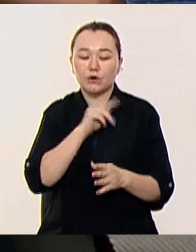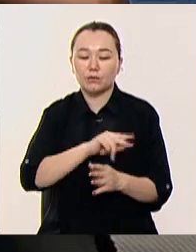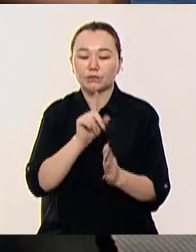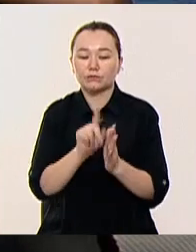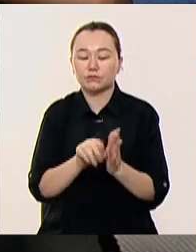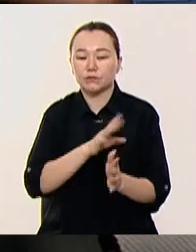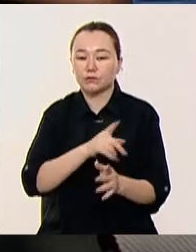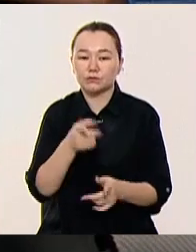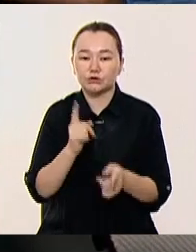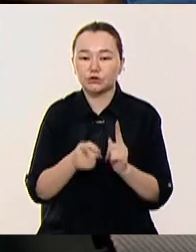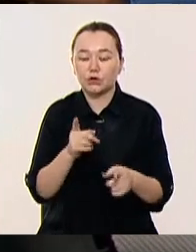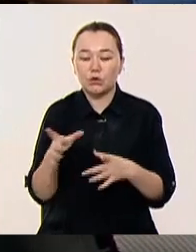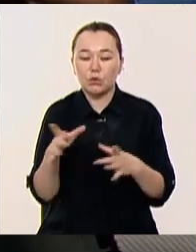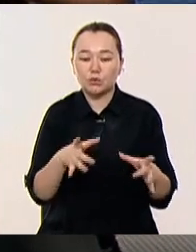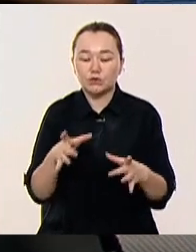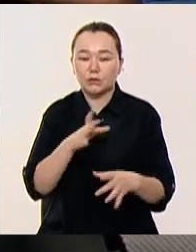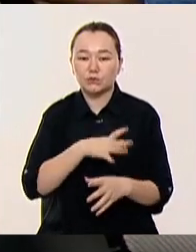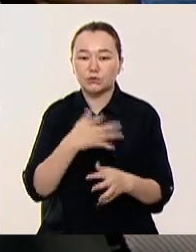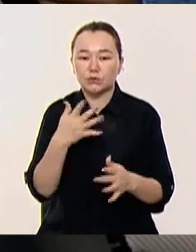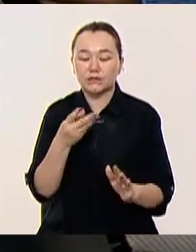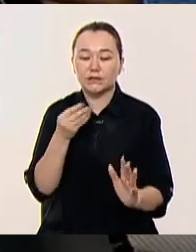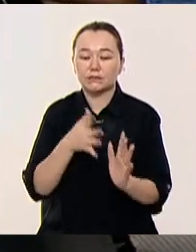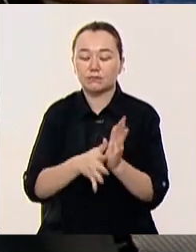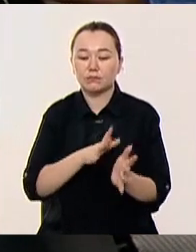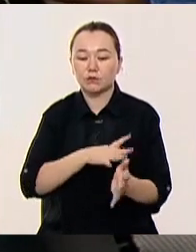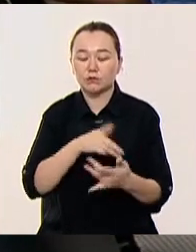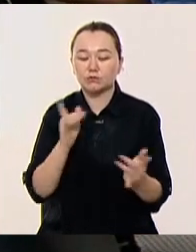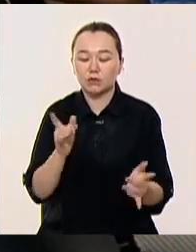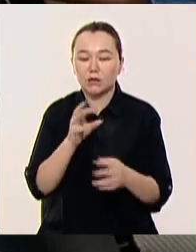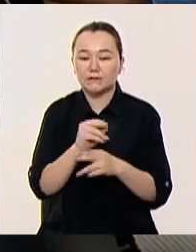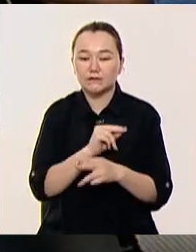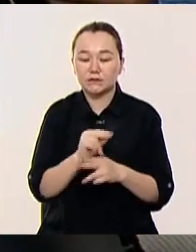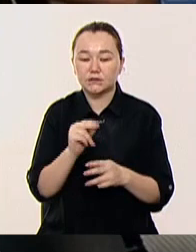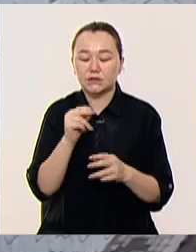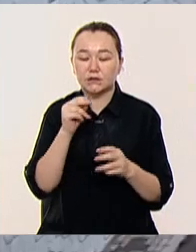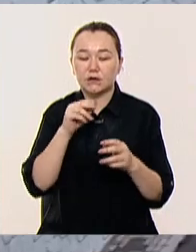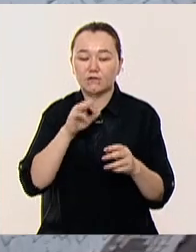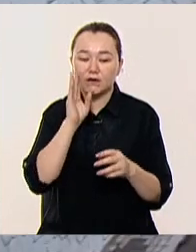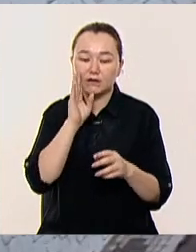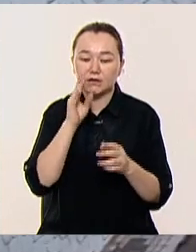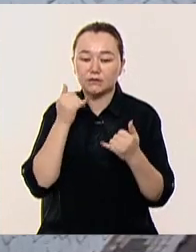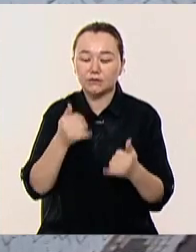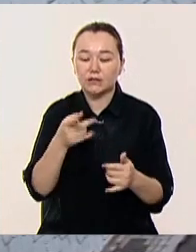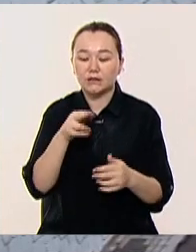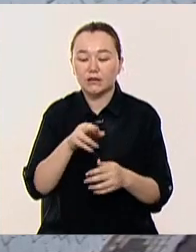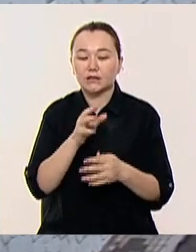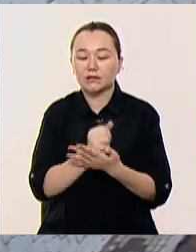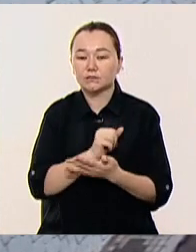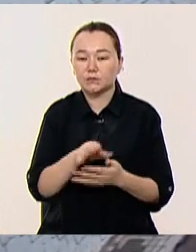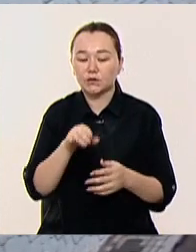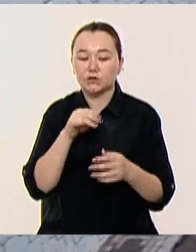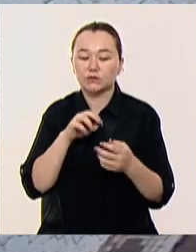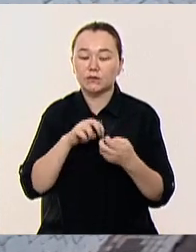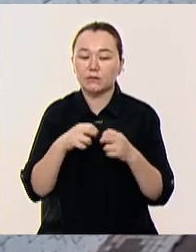там настоящее озеро было. Столько денег вложили в эту развязку, а ливневую систему предусмотреть не смогли. Воду откачали, но решена ли